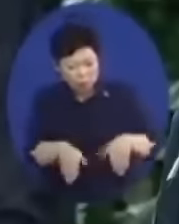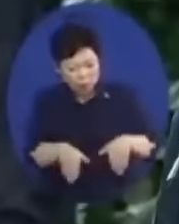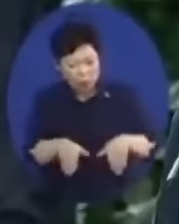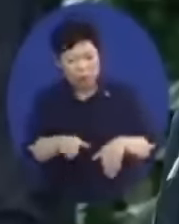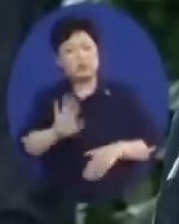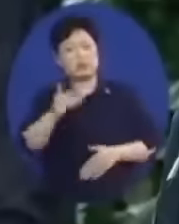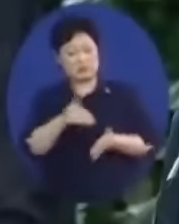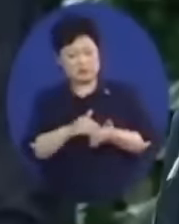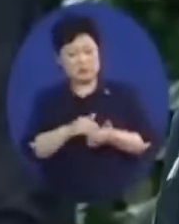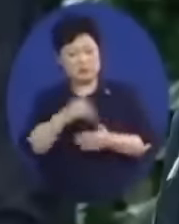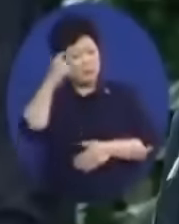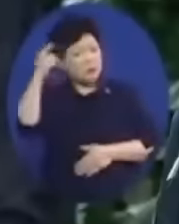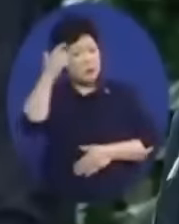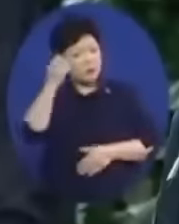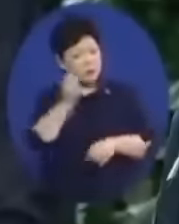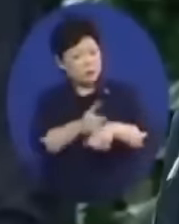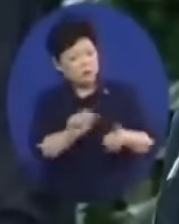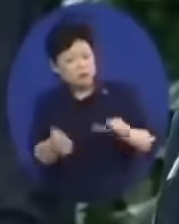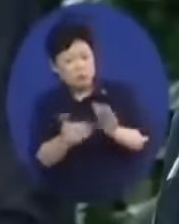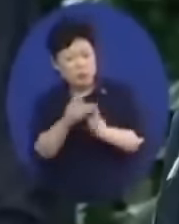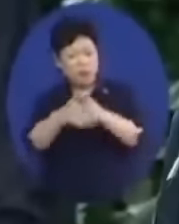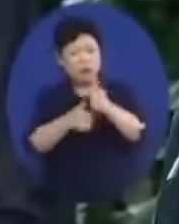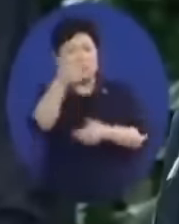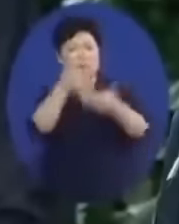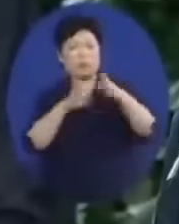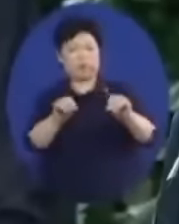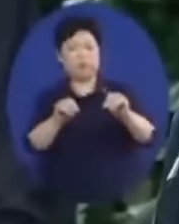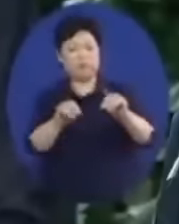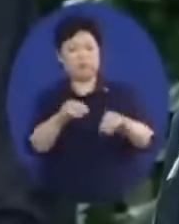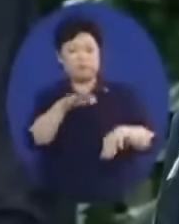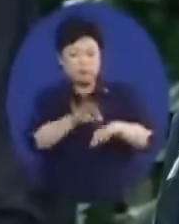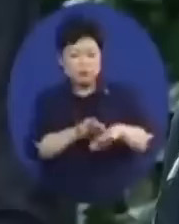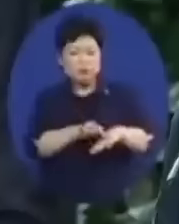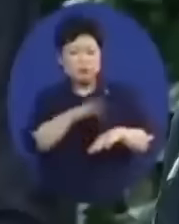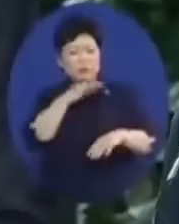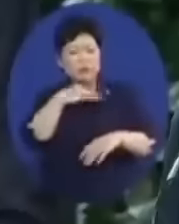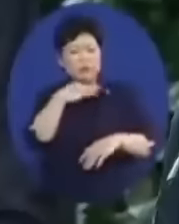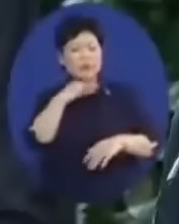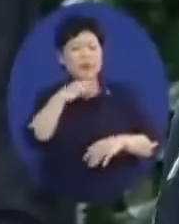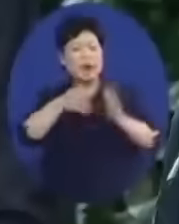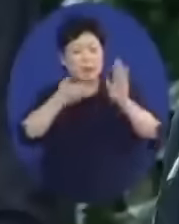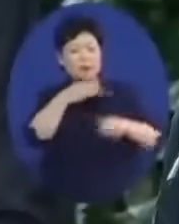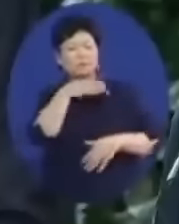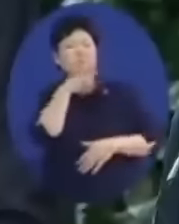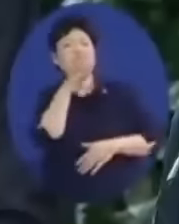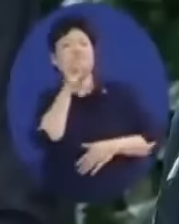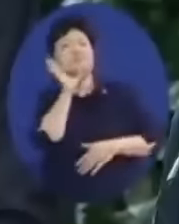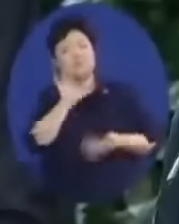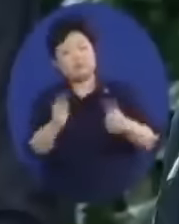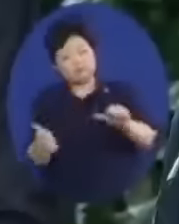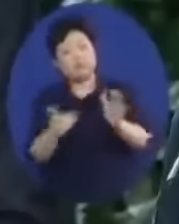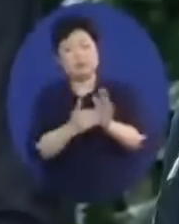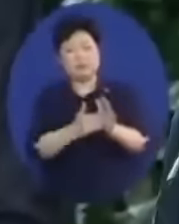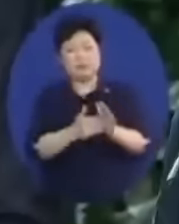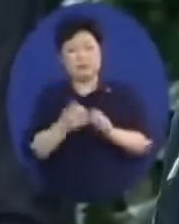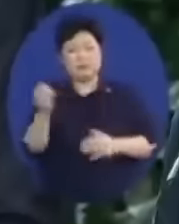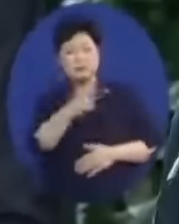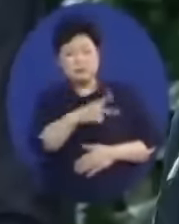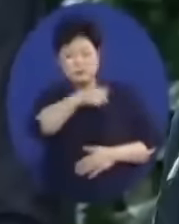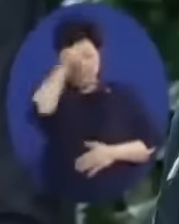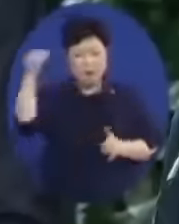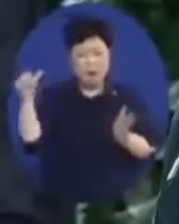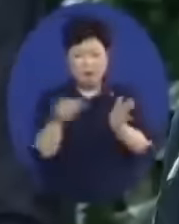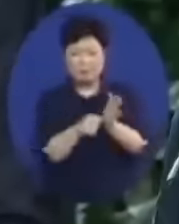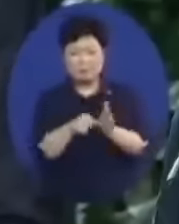되었습니다. 영혼은 벌써 죽어서 하나님과 교대가 안 되고 육체는 나이를 먹어서 죽게 된 것입니다. 그리고